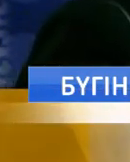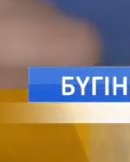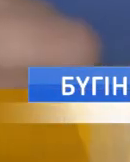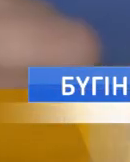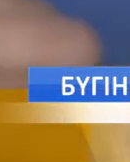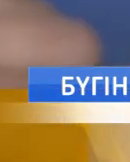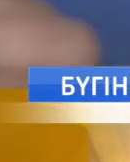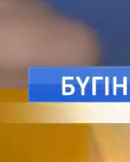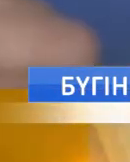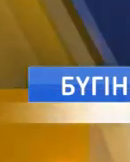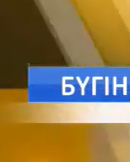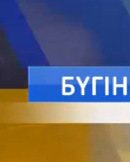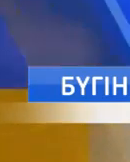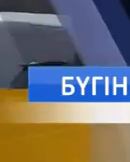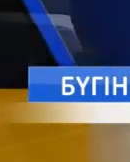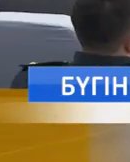тілші репортажынан көресіздер.